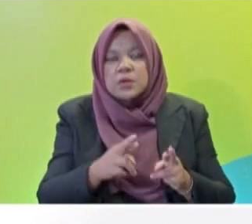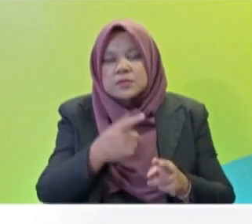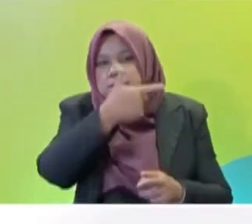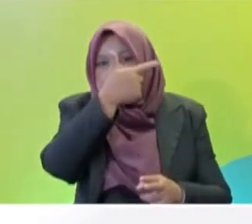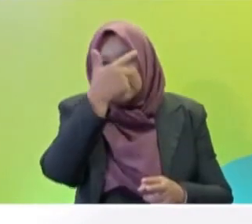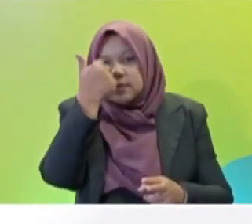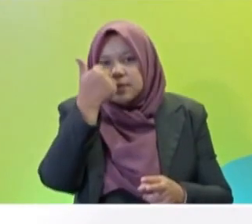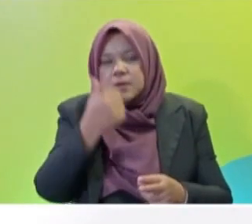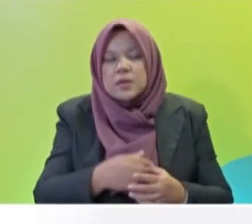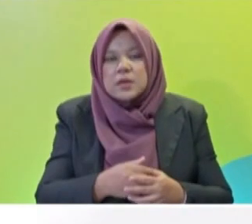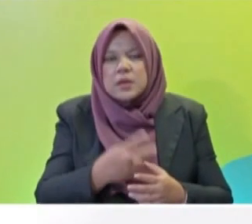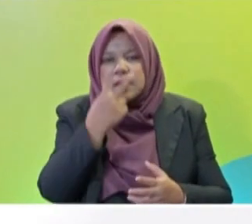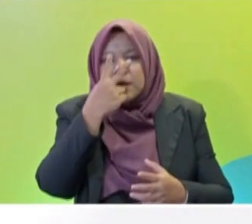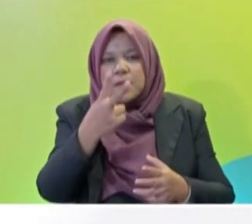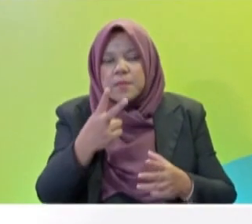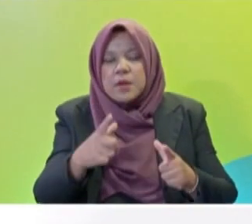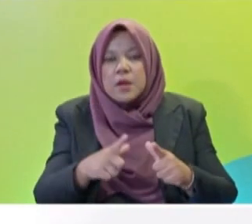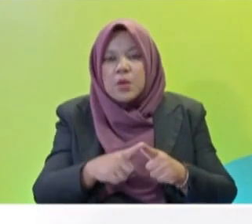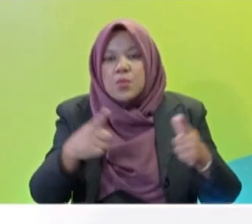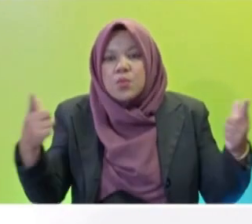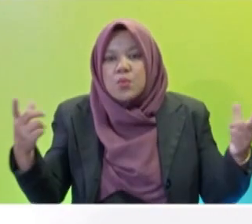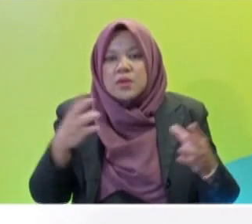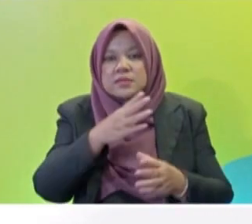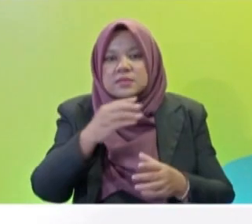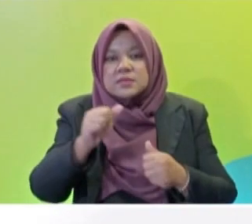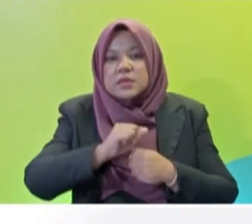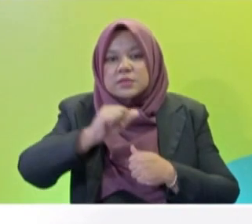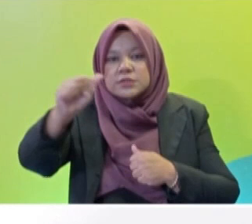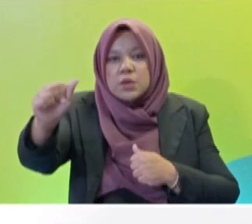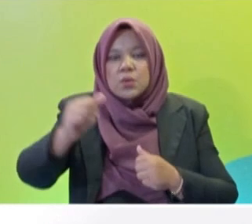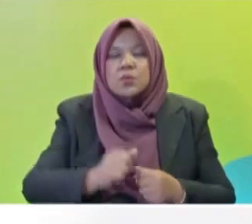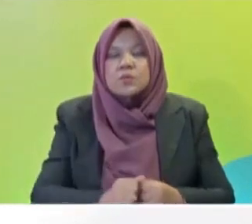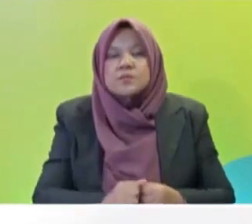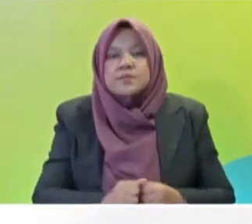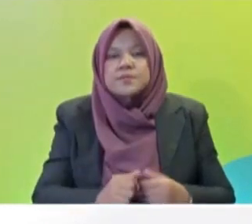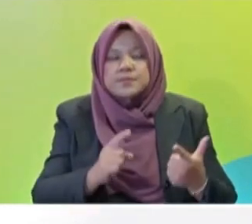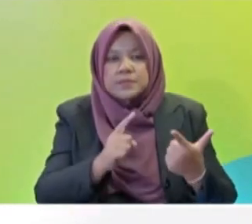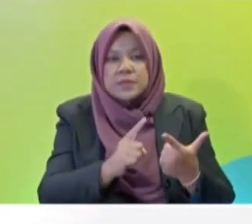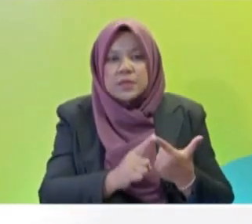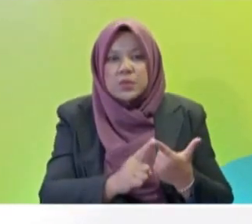kelihatan luas dan jauh oke baik oke yang kedua ini